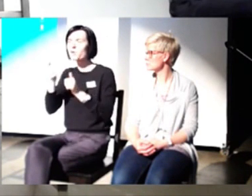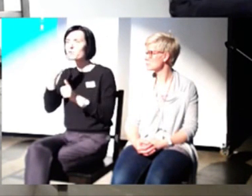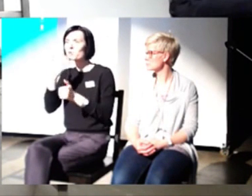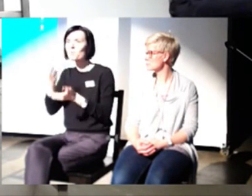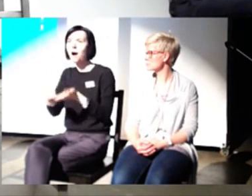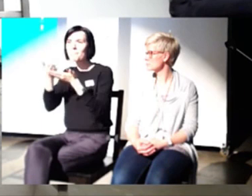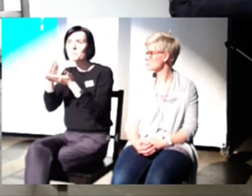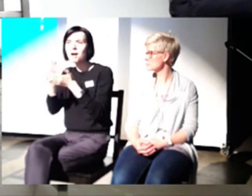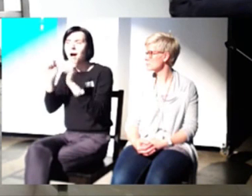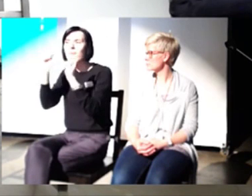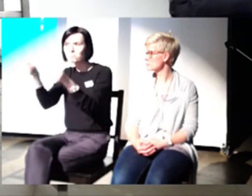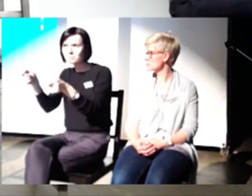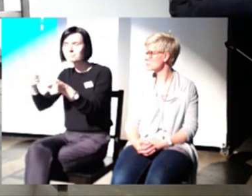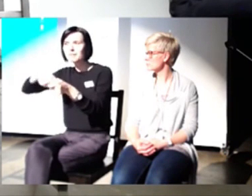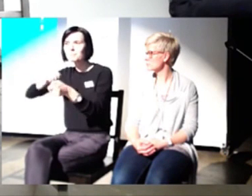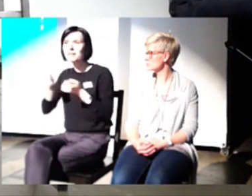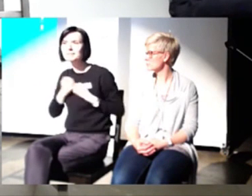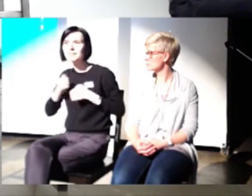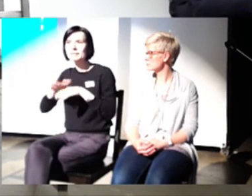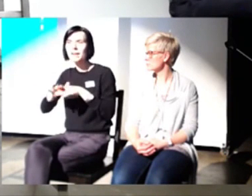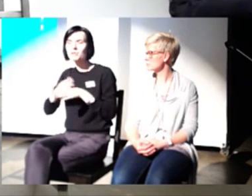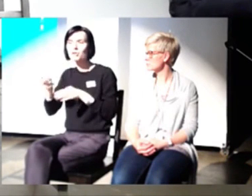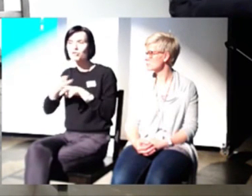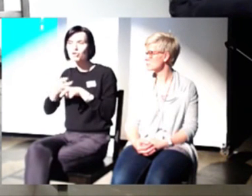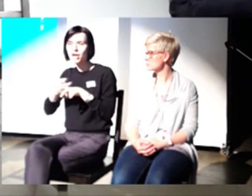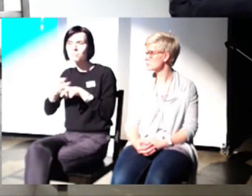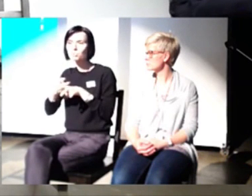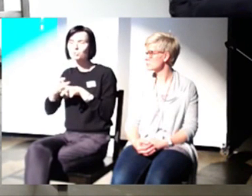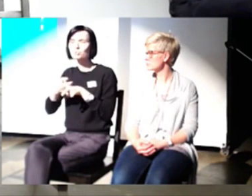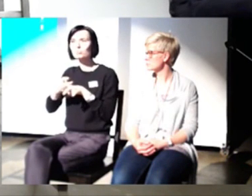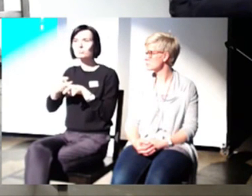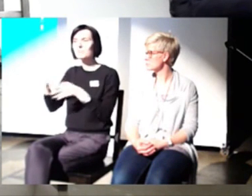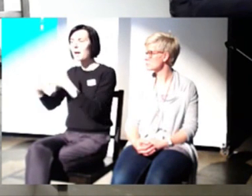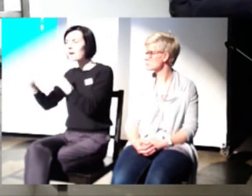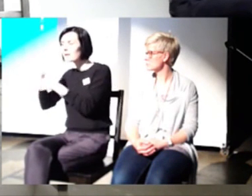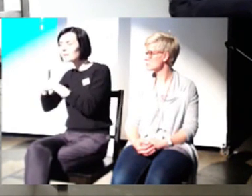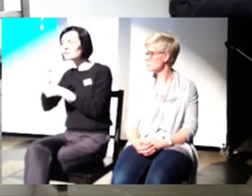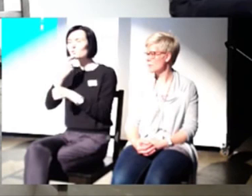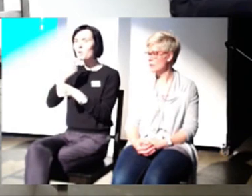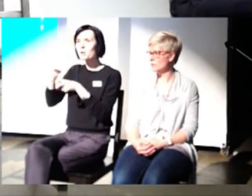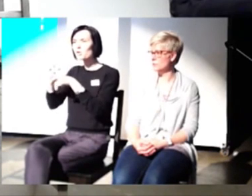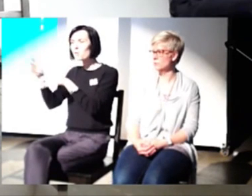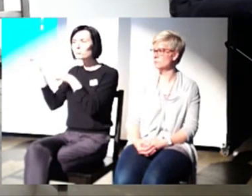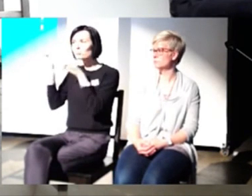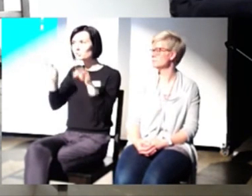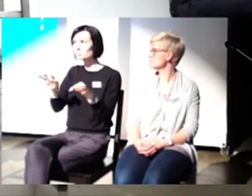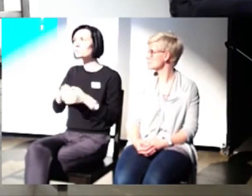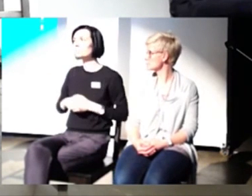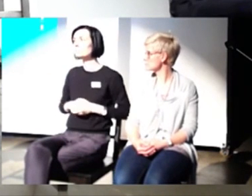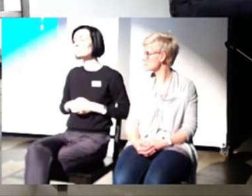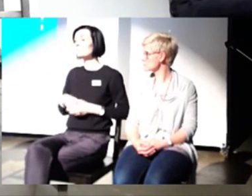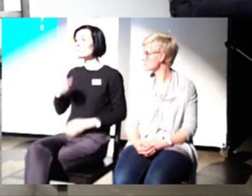käytännön kokemusta ihan sieltä tännekin päin tuotavaksi lisää. Itse asiassa residenssitoimijakin joku voisi mennä